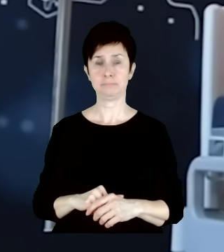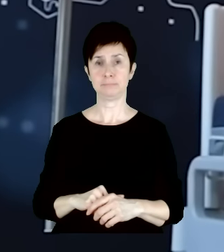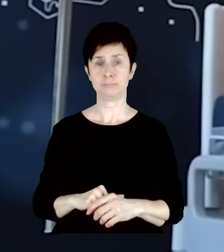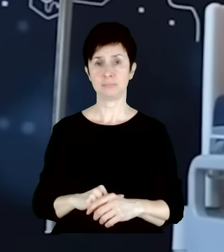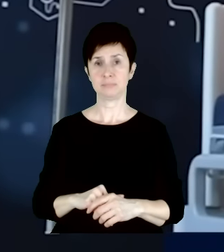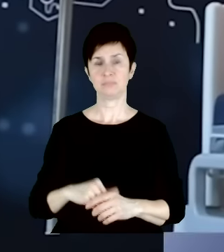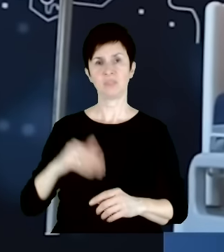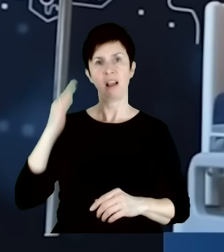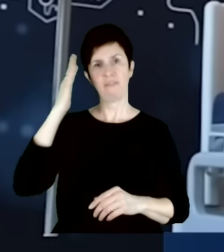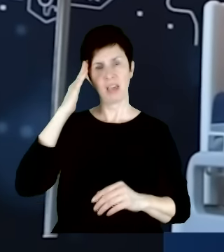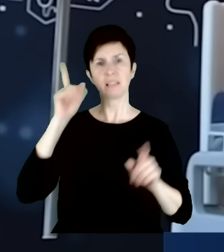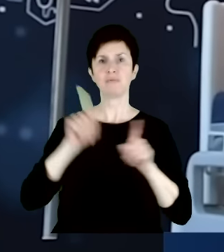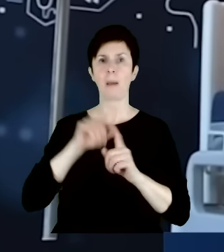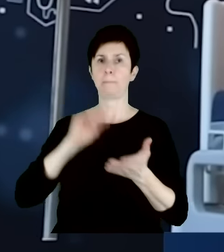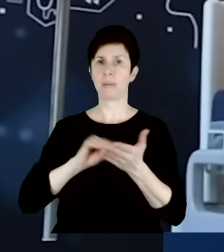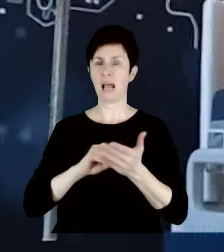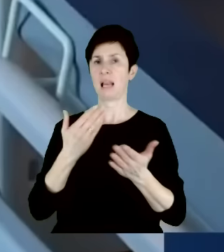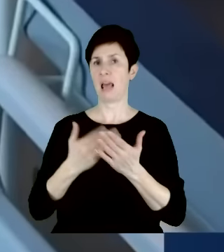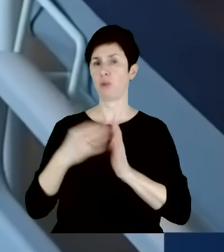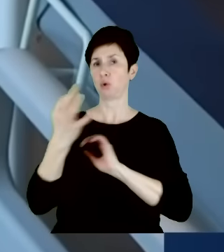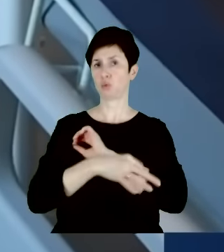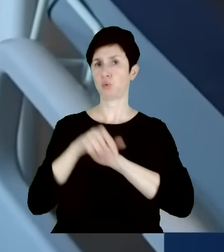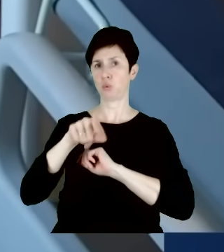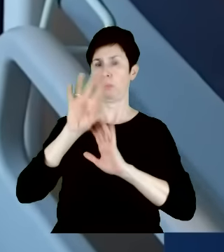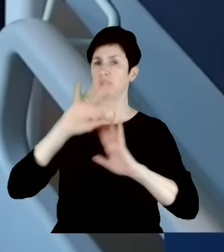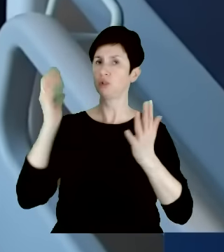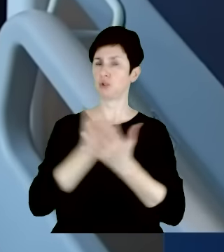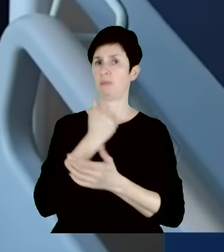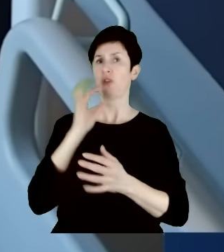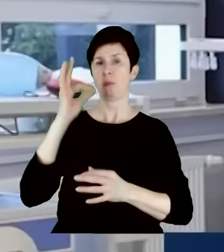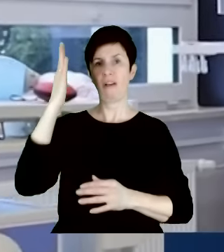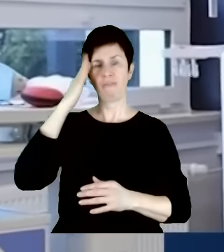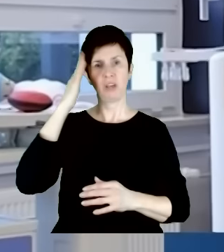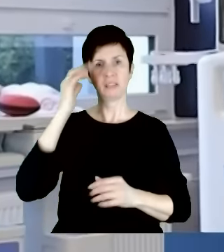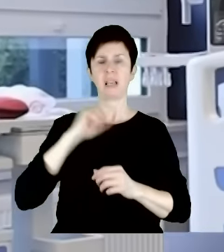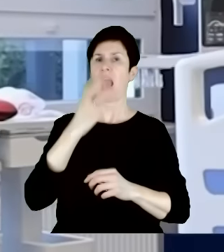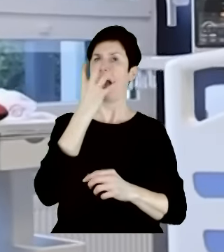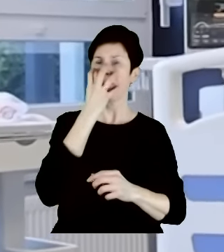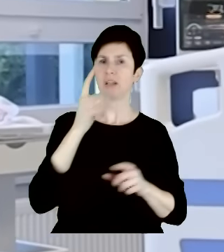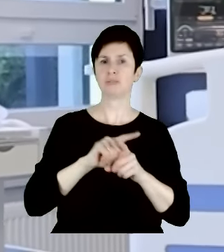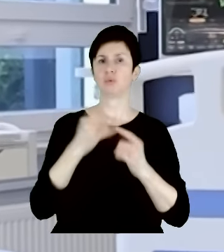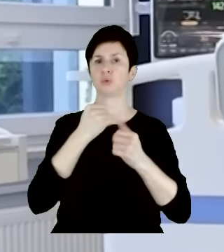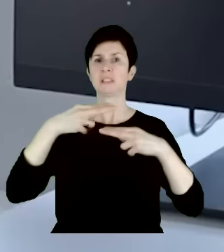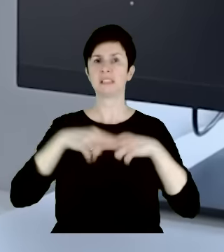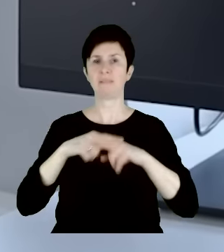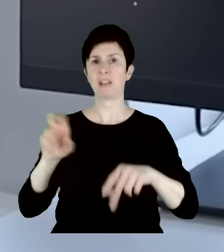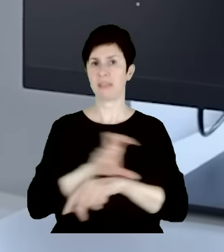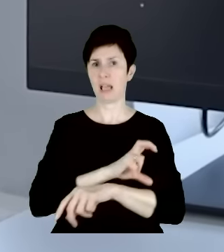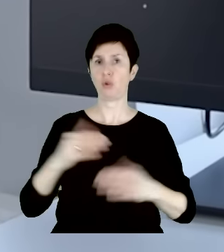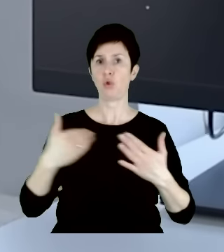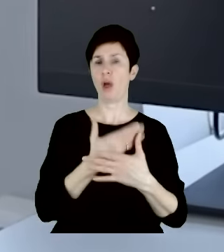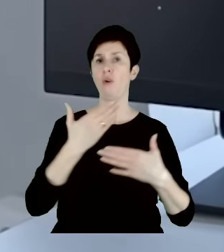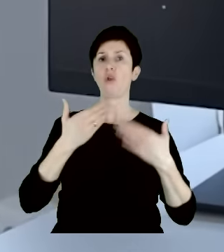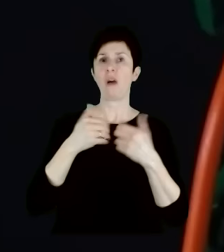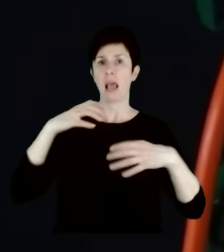Wiedza idzie w parze z praktyką, dlatego studenci zdobędą tu cenną wiedzę z obsługi urządzeń anestezjologicznych i serwisu technicznego. W nowo otwartym laboratorium znalazło